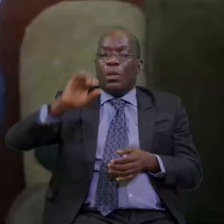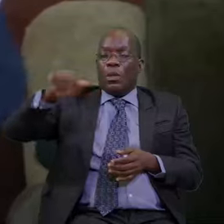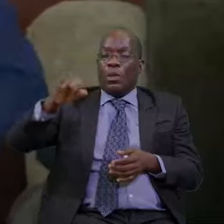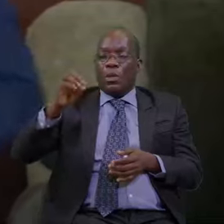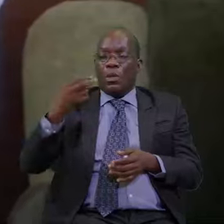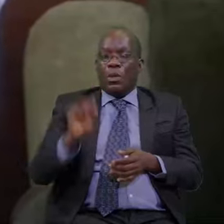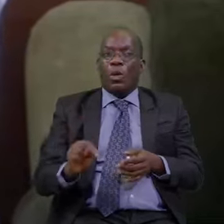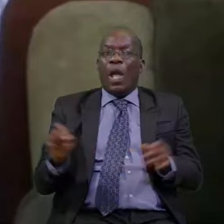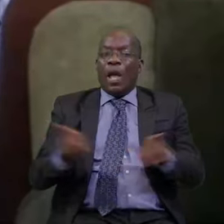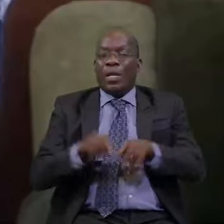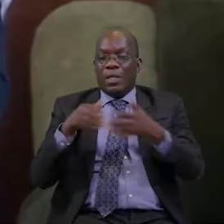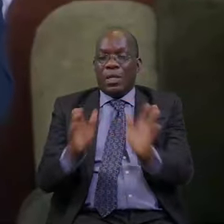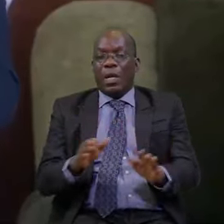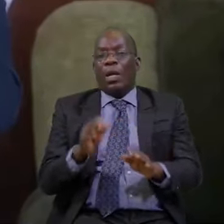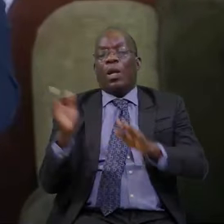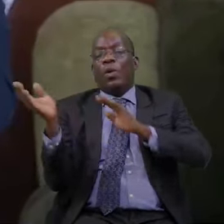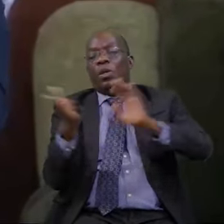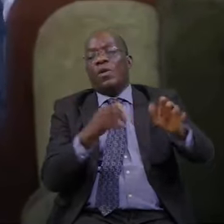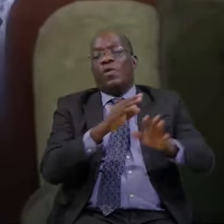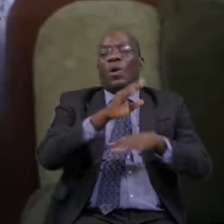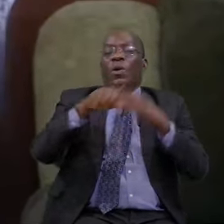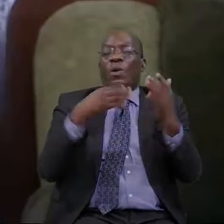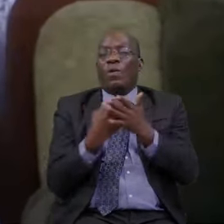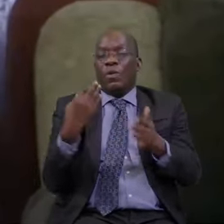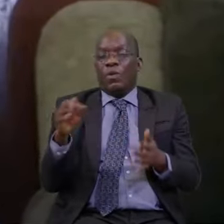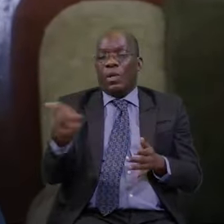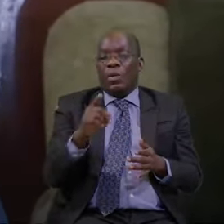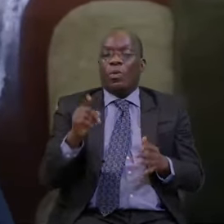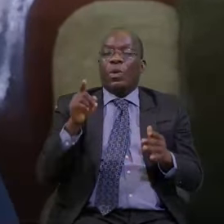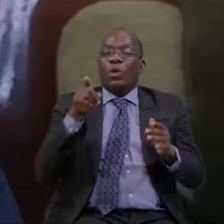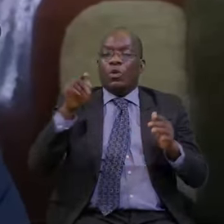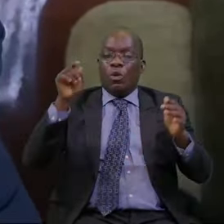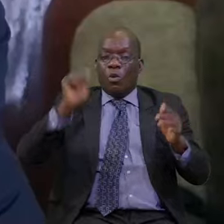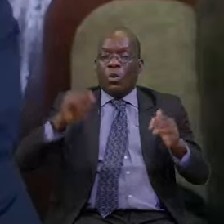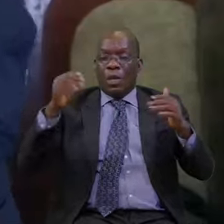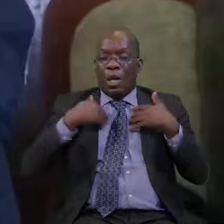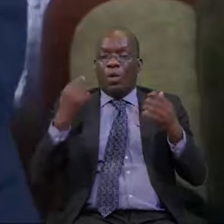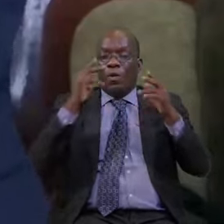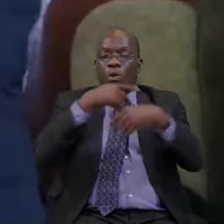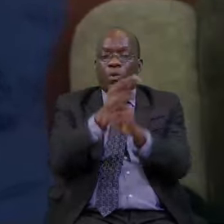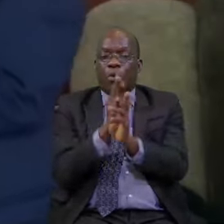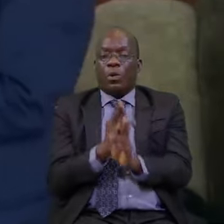dirigeant, vous devez abandonner ces choses-là et avoir un processus de reproduction